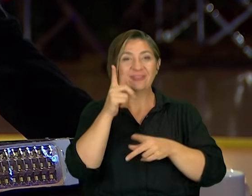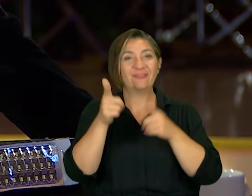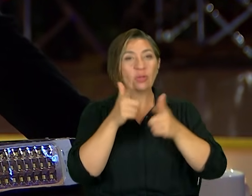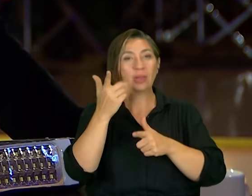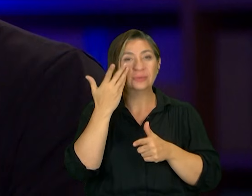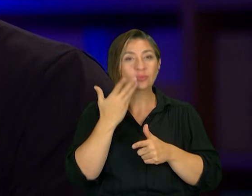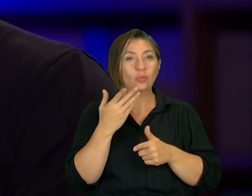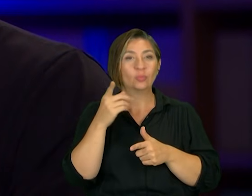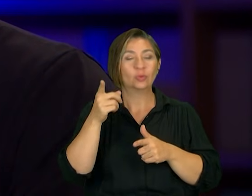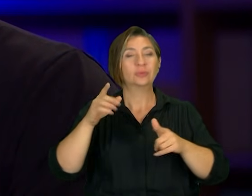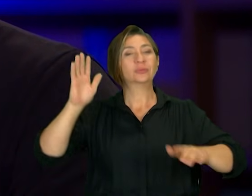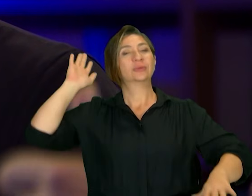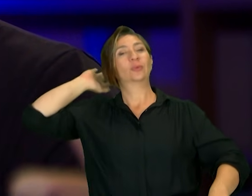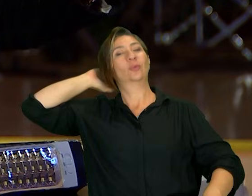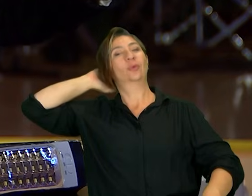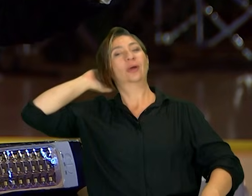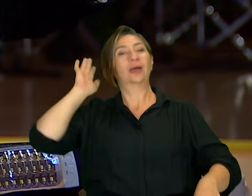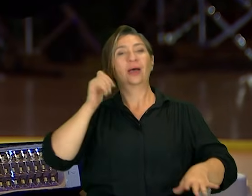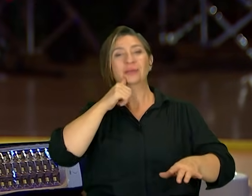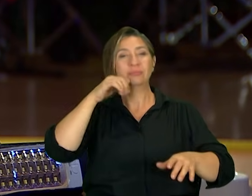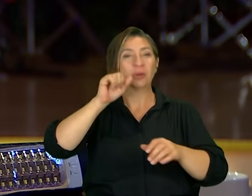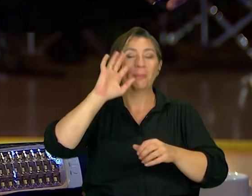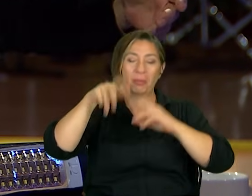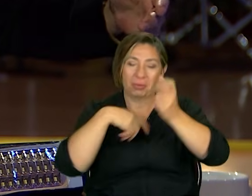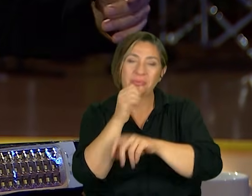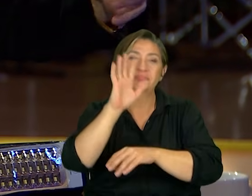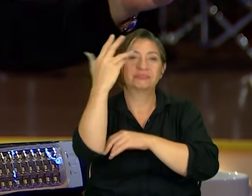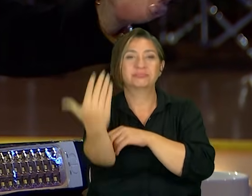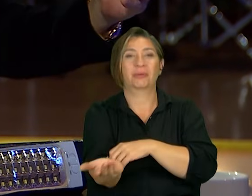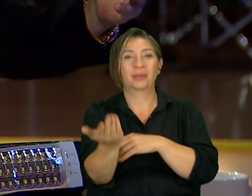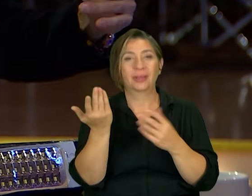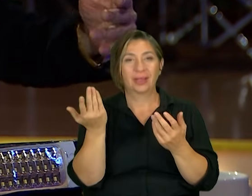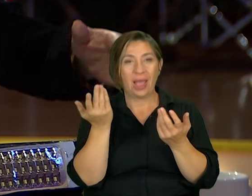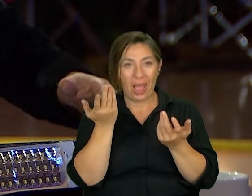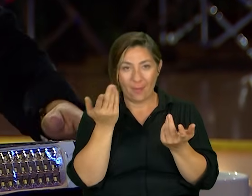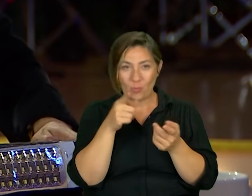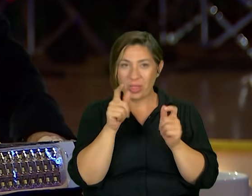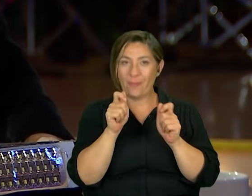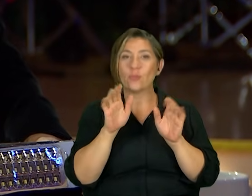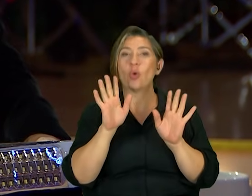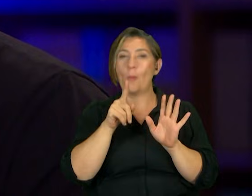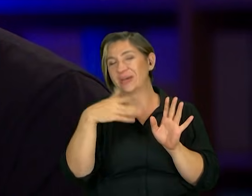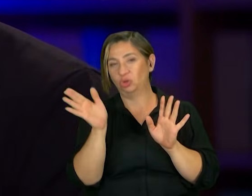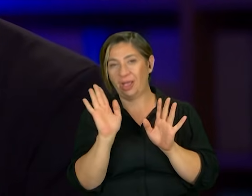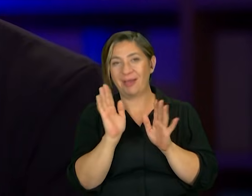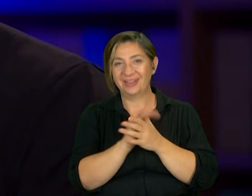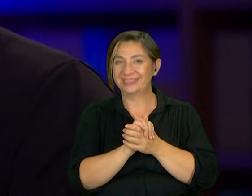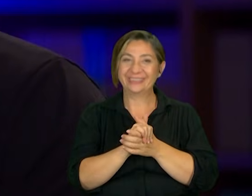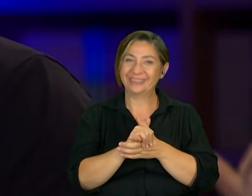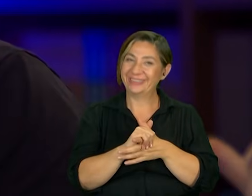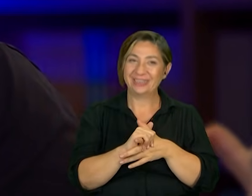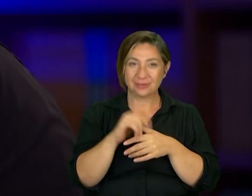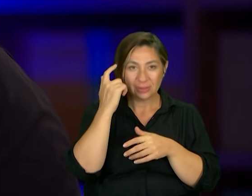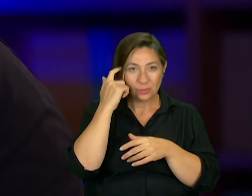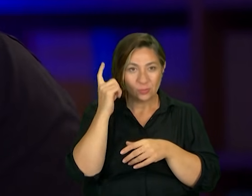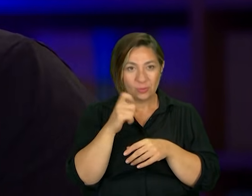videolarını izliyorum. Mesela bu uzanıyor filan. Birisi ona saldırıyor. Bu paşar poşur girişiyor ama o bunu yapamıyor galiba Can Yaman.